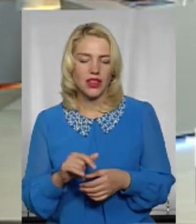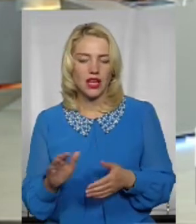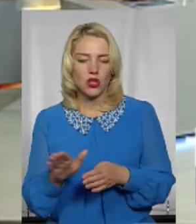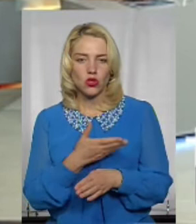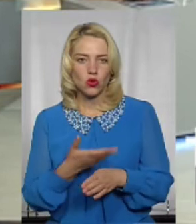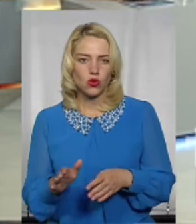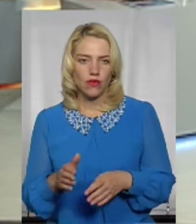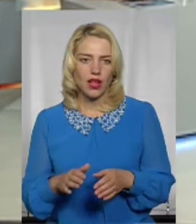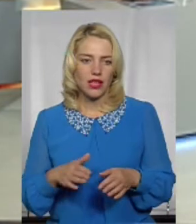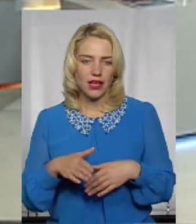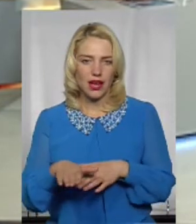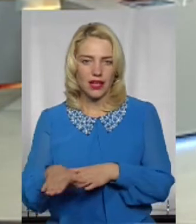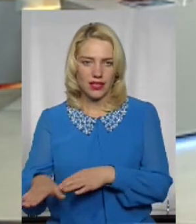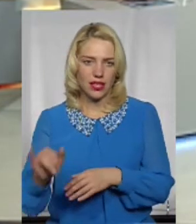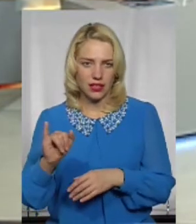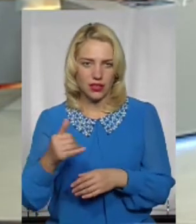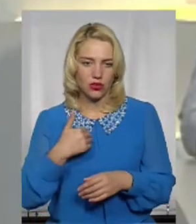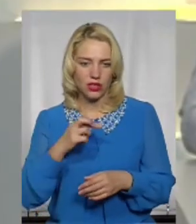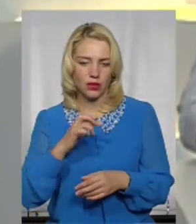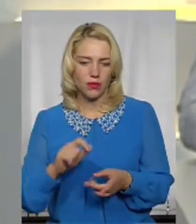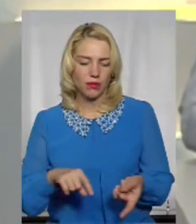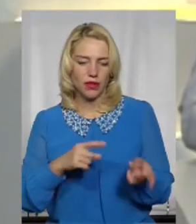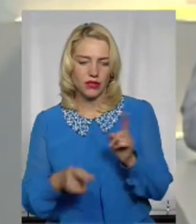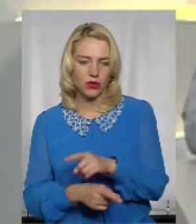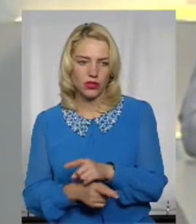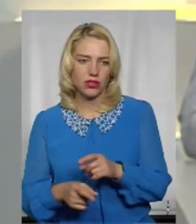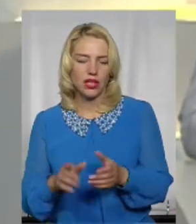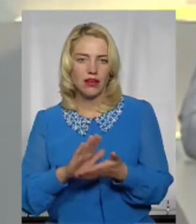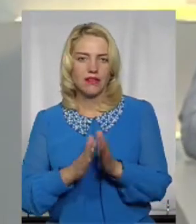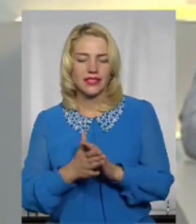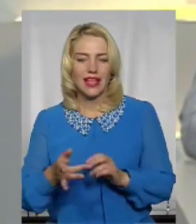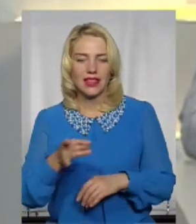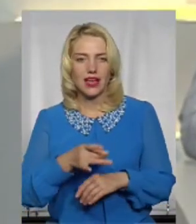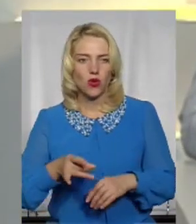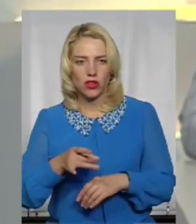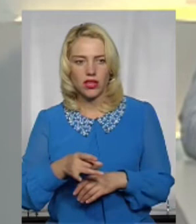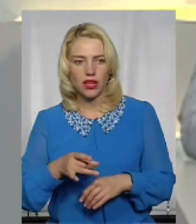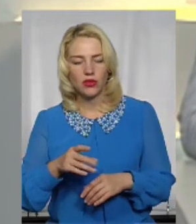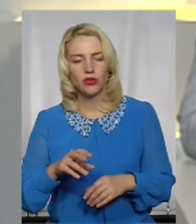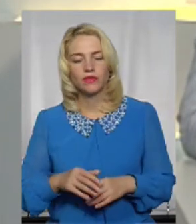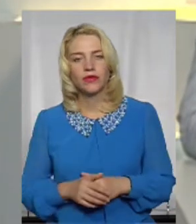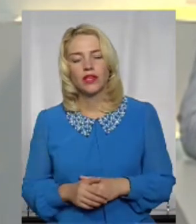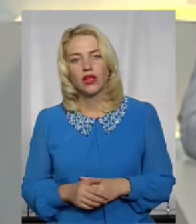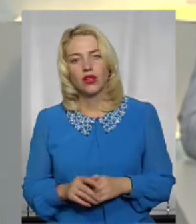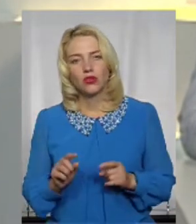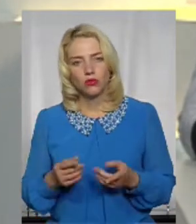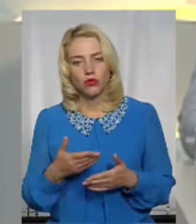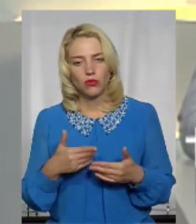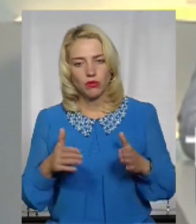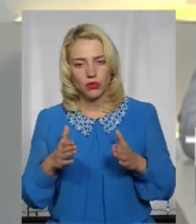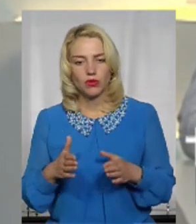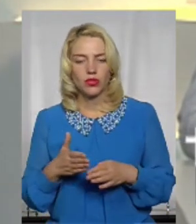на сортувальну лінію, і вони хотіли би переходити в стан регіонального якогось по кластерному типу. Тому ми